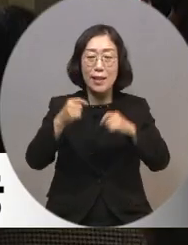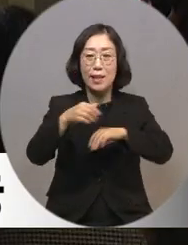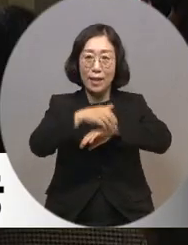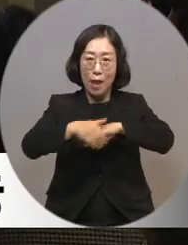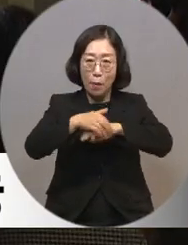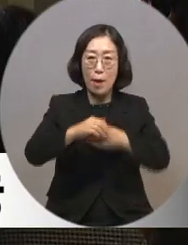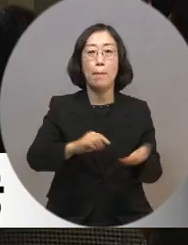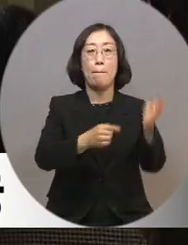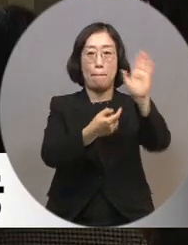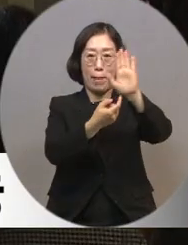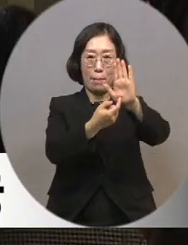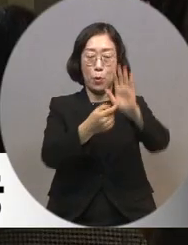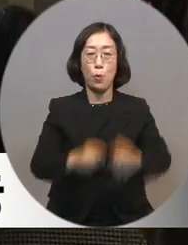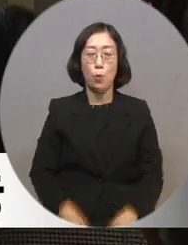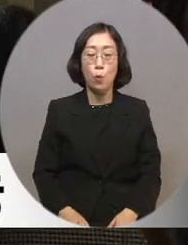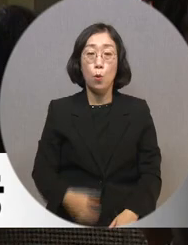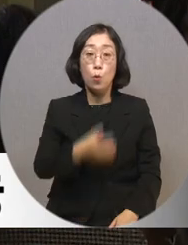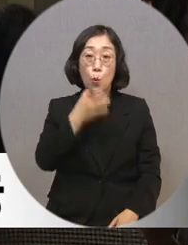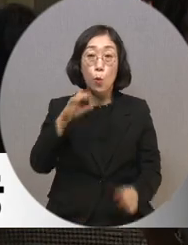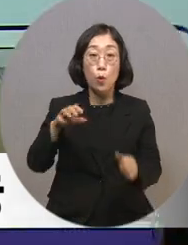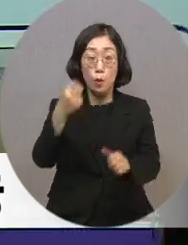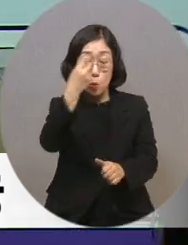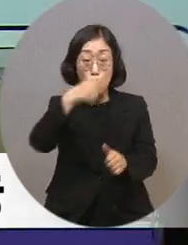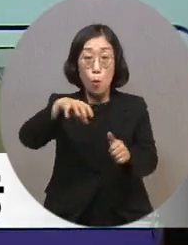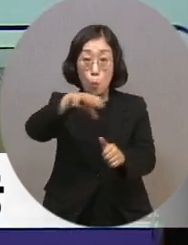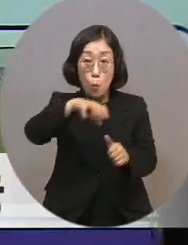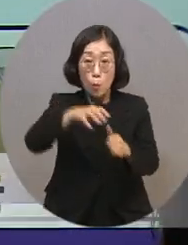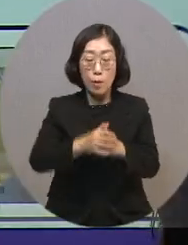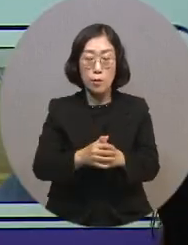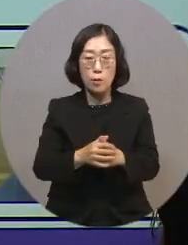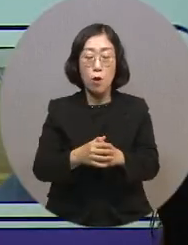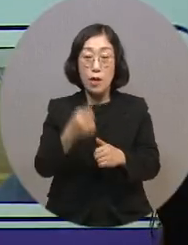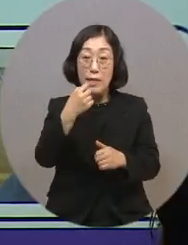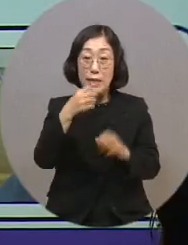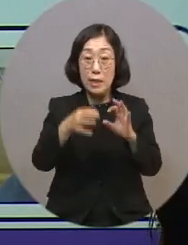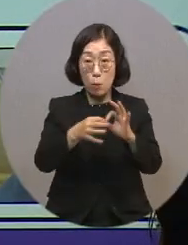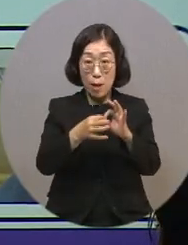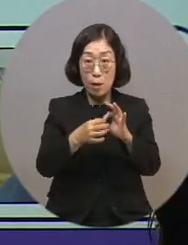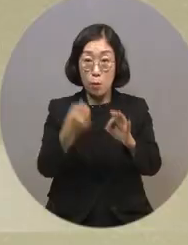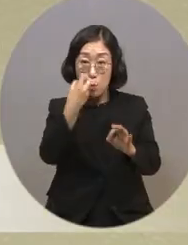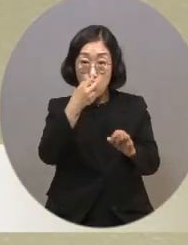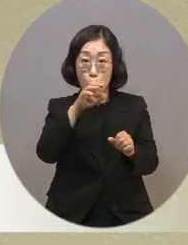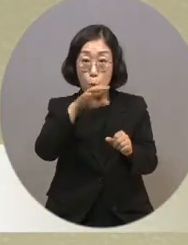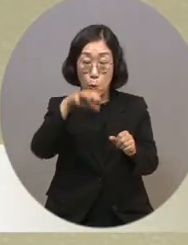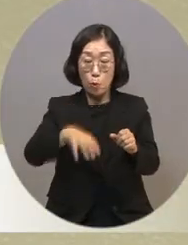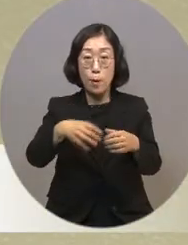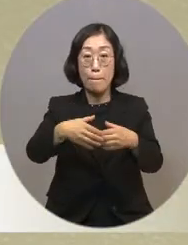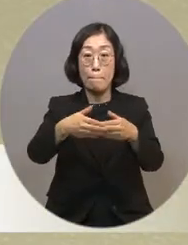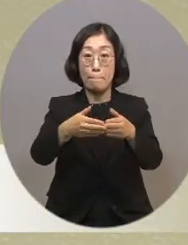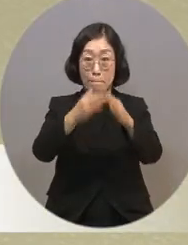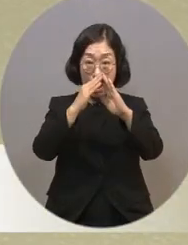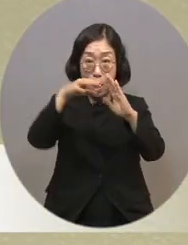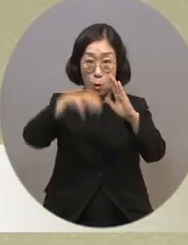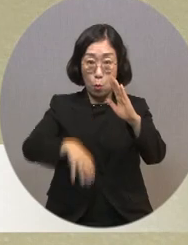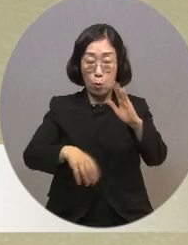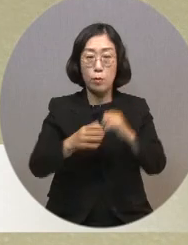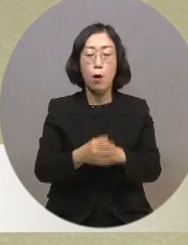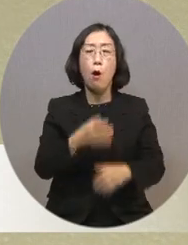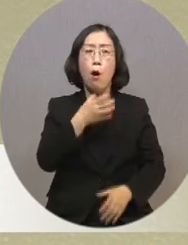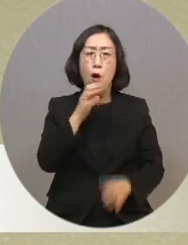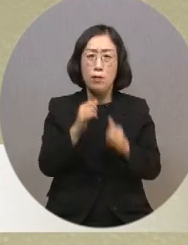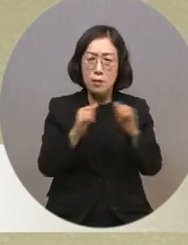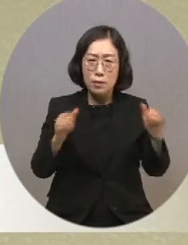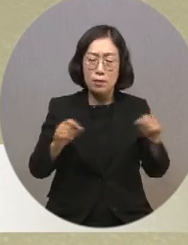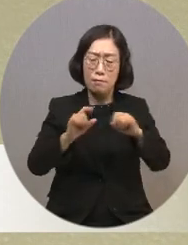발표했습니다. 노인 돌봄에서의 구강 보건실 개소 의미를 전하는 자리. 시설에 계신 어르신들은